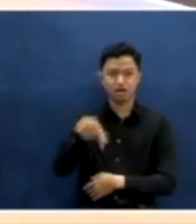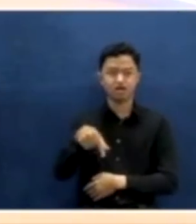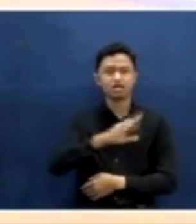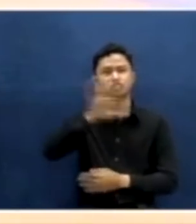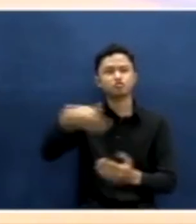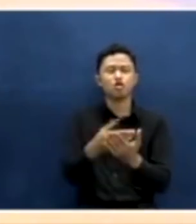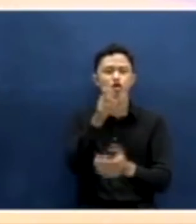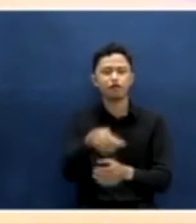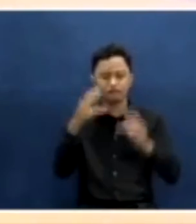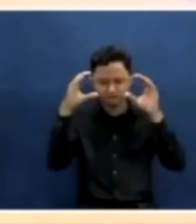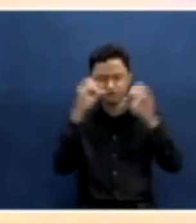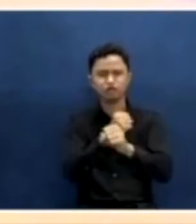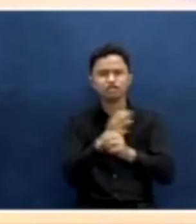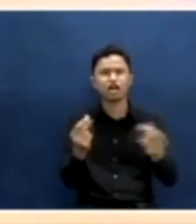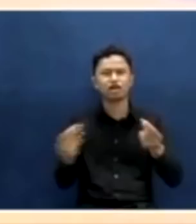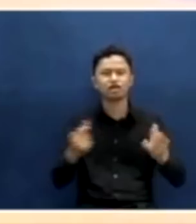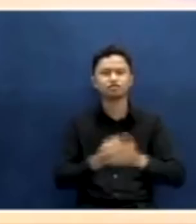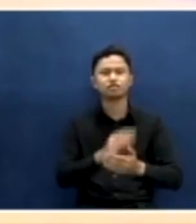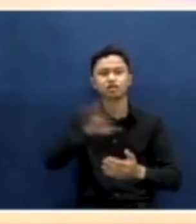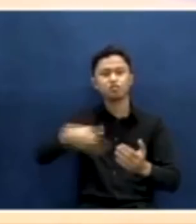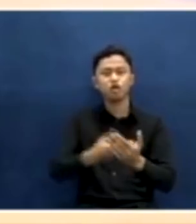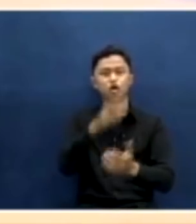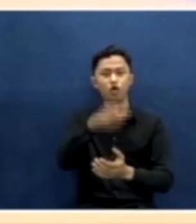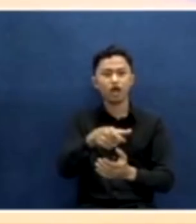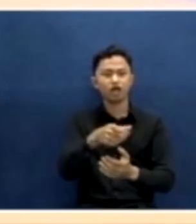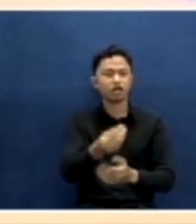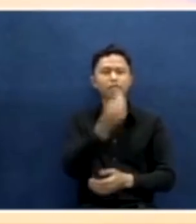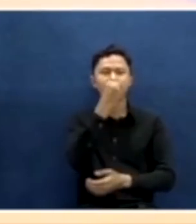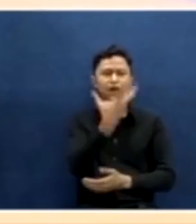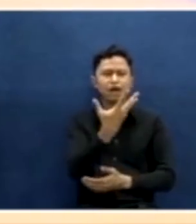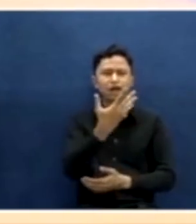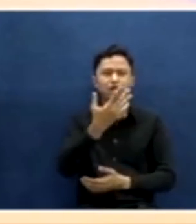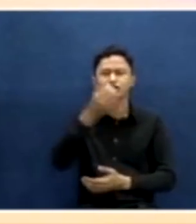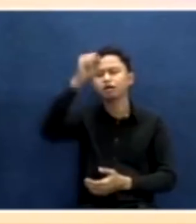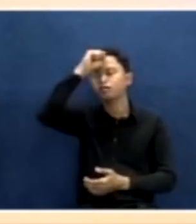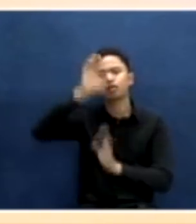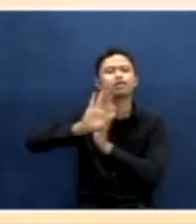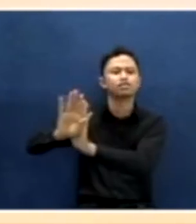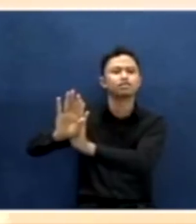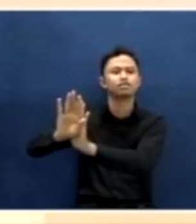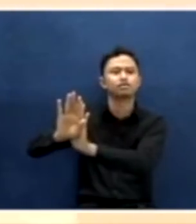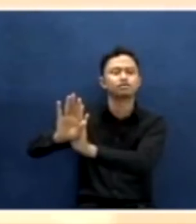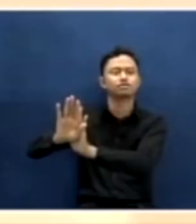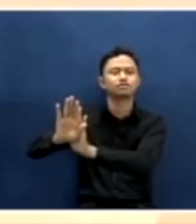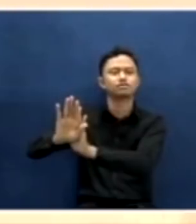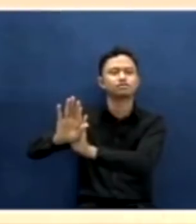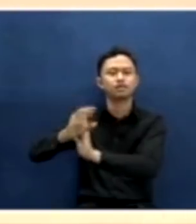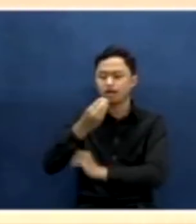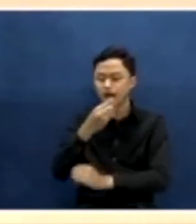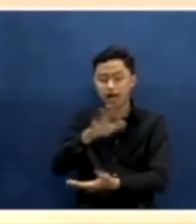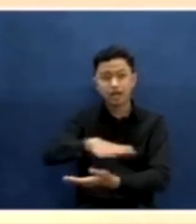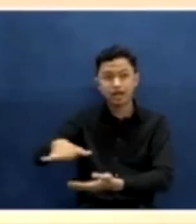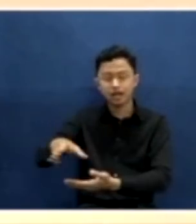adalah banyak orang yang sudah tidak peduli apa yang dia sebabkan kepada mulutnya dan tidak peduli apa yang dia sebabkan kepada mulut